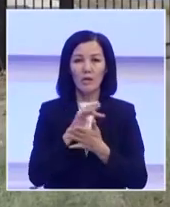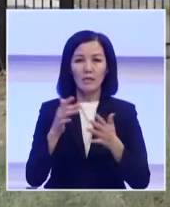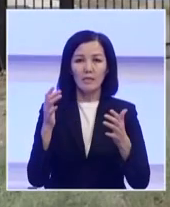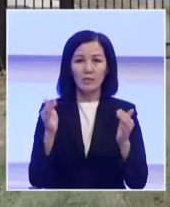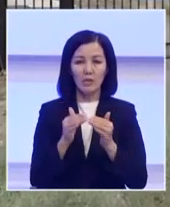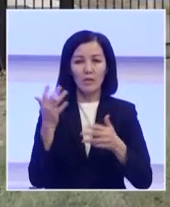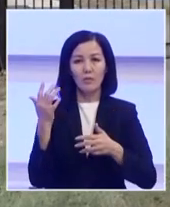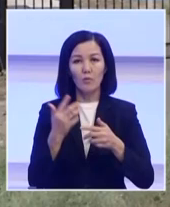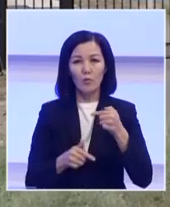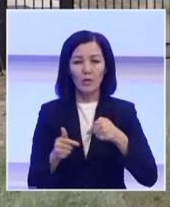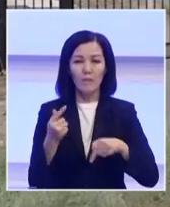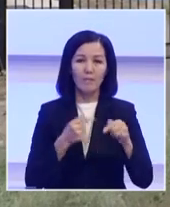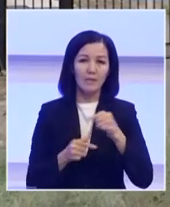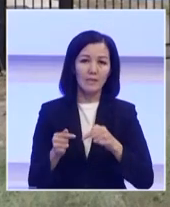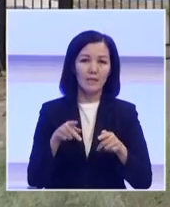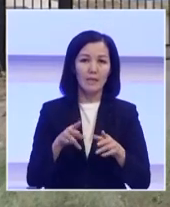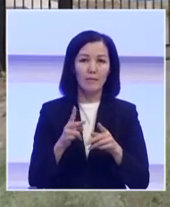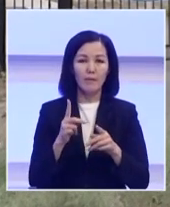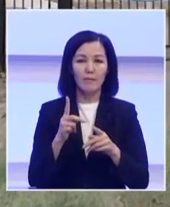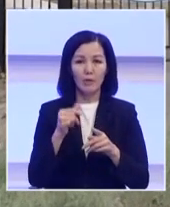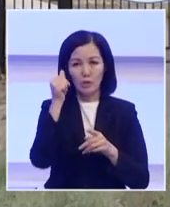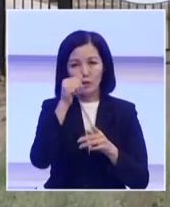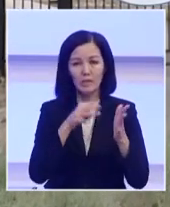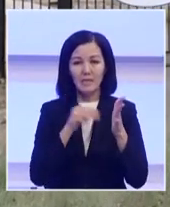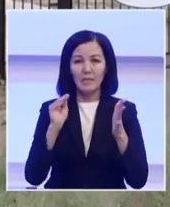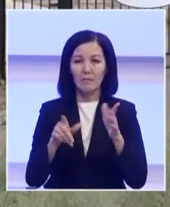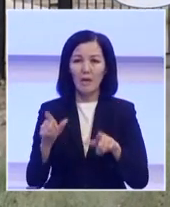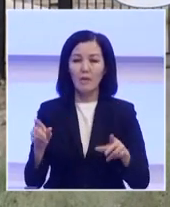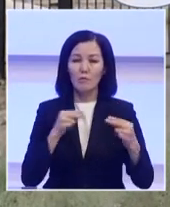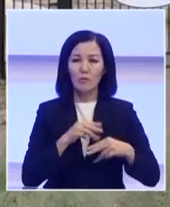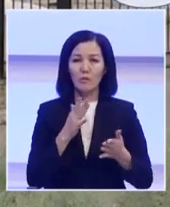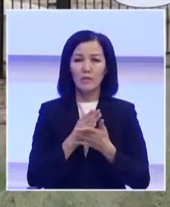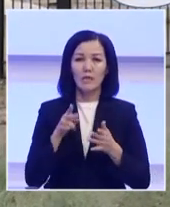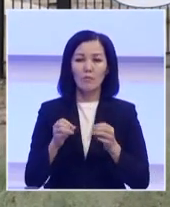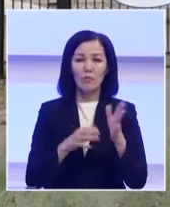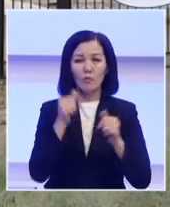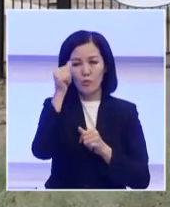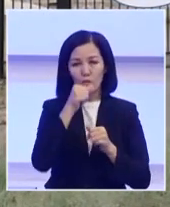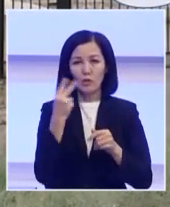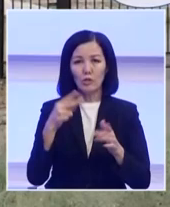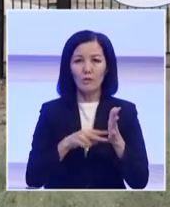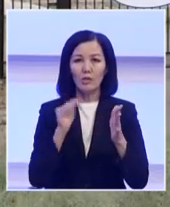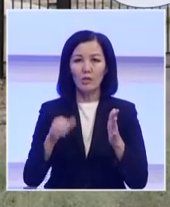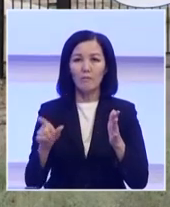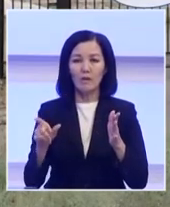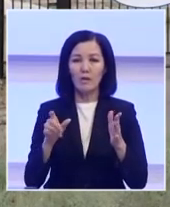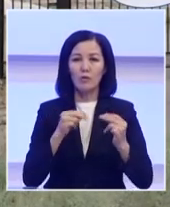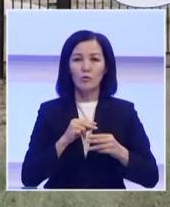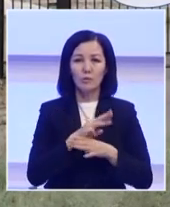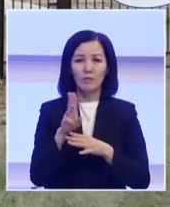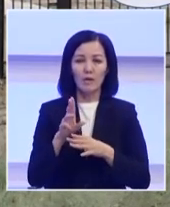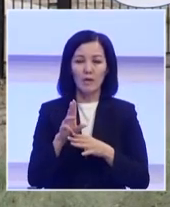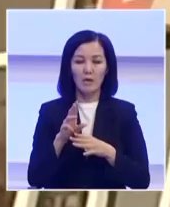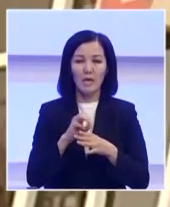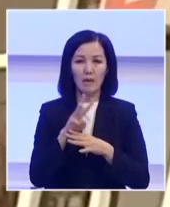бизнесінде 2001 жылдары 8 мыңға жуық адам жұмыс істесе, 2019 жылға 27 мыңға жуық адам жұмысқа